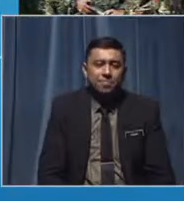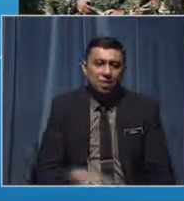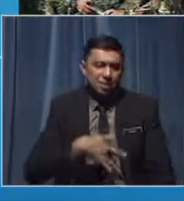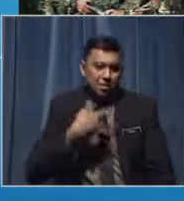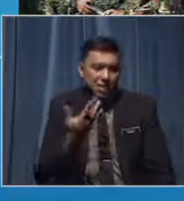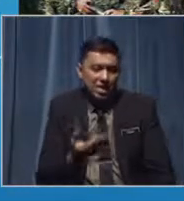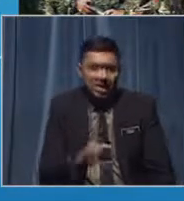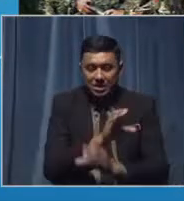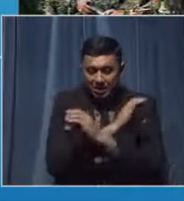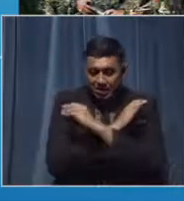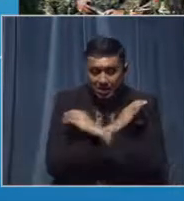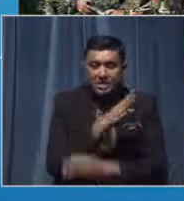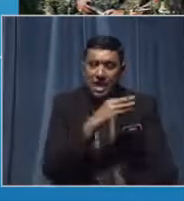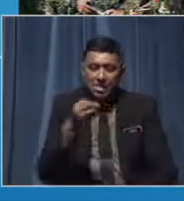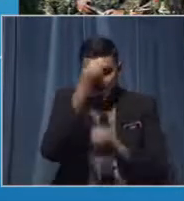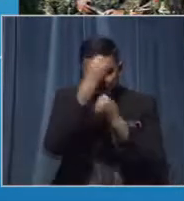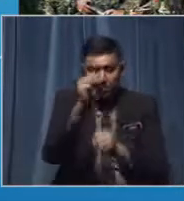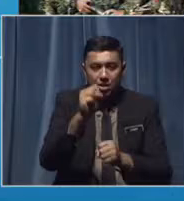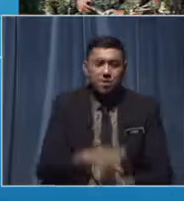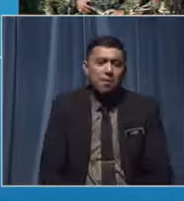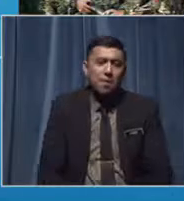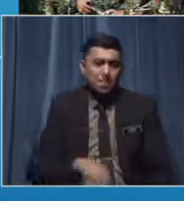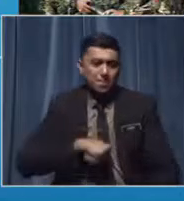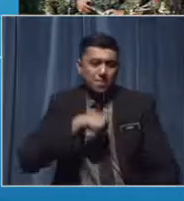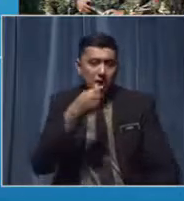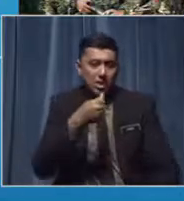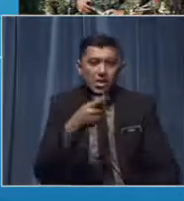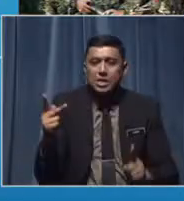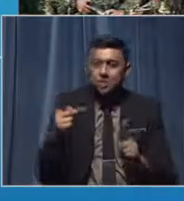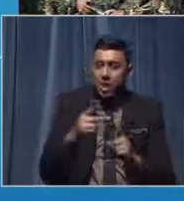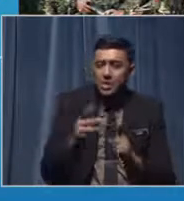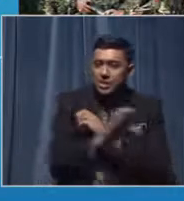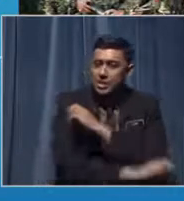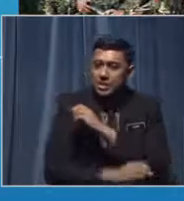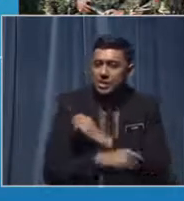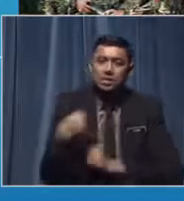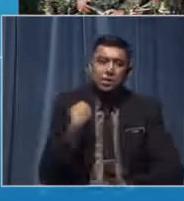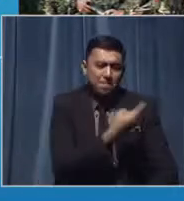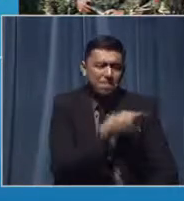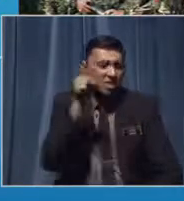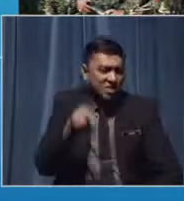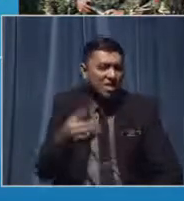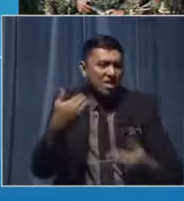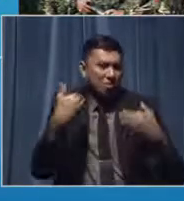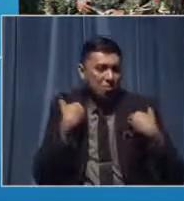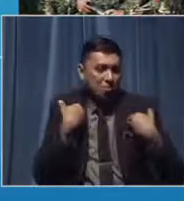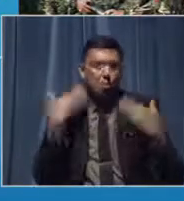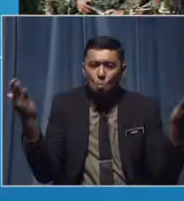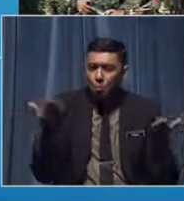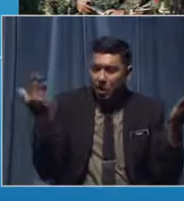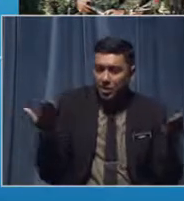Perasaan cinta dan setia serta bangga kepada negara kita perlu ada dan perlu